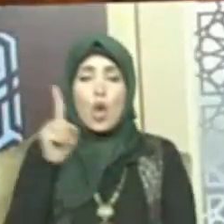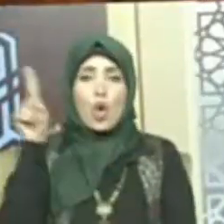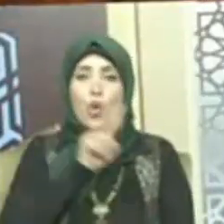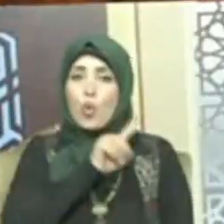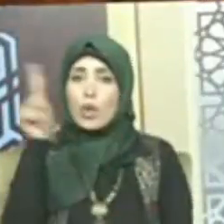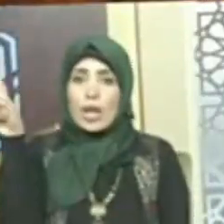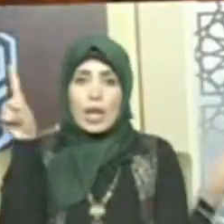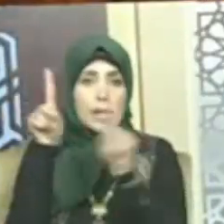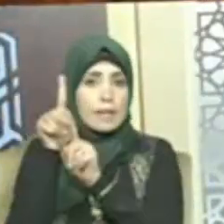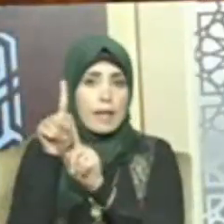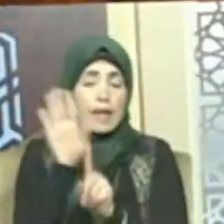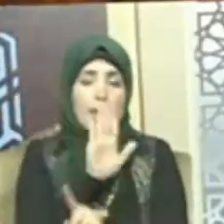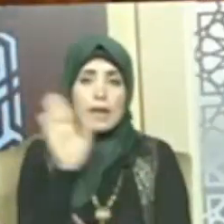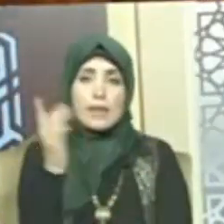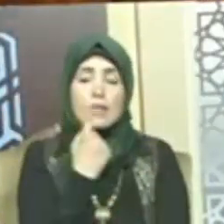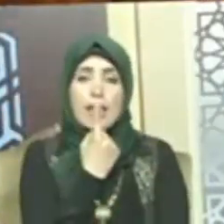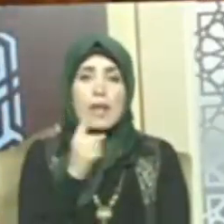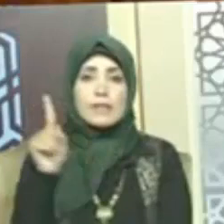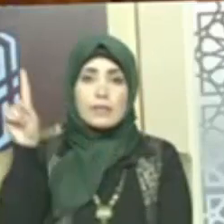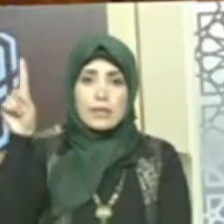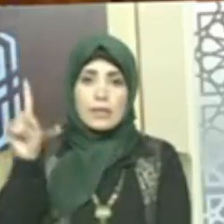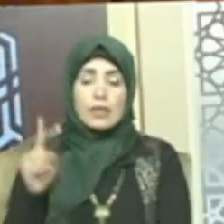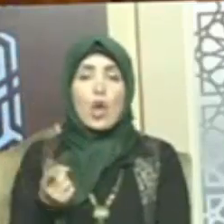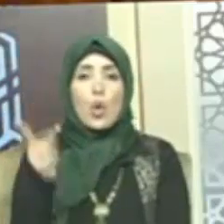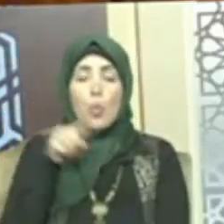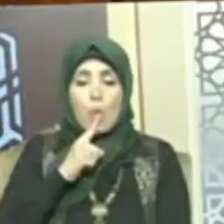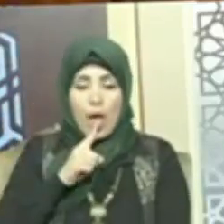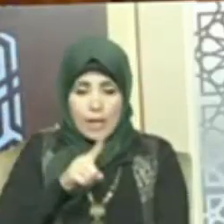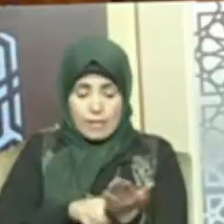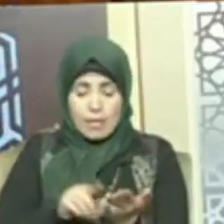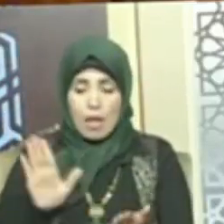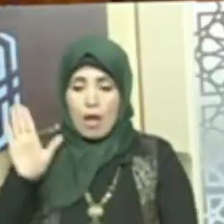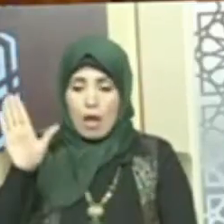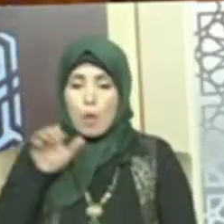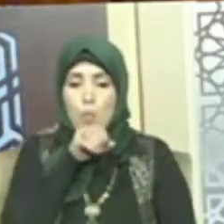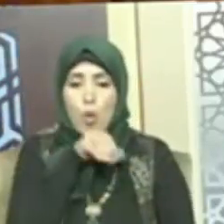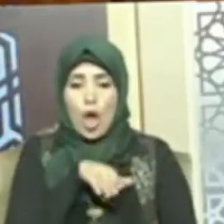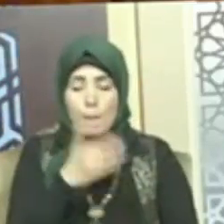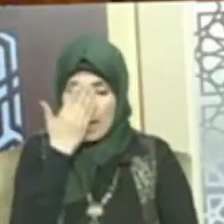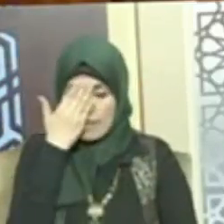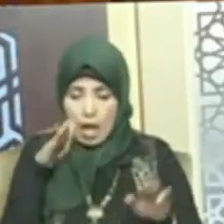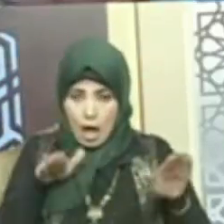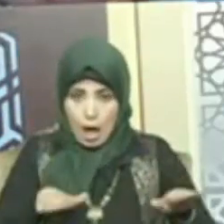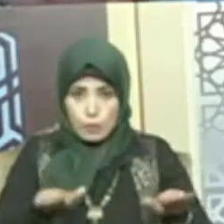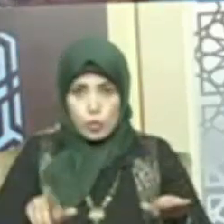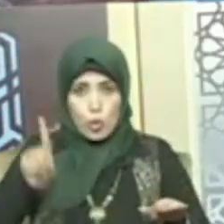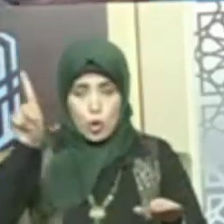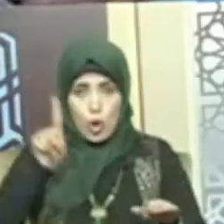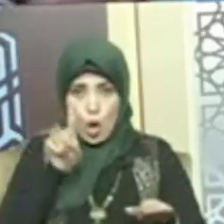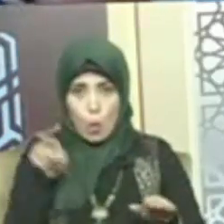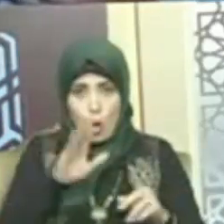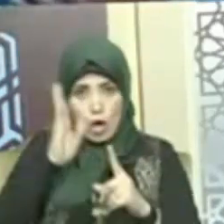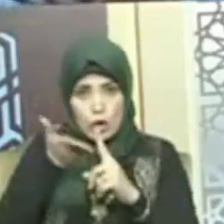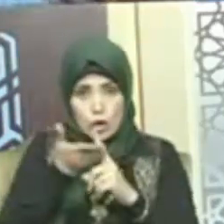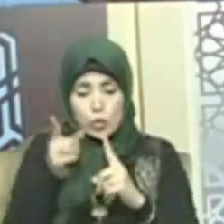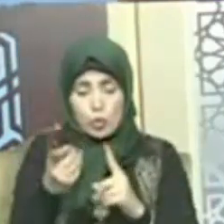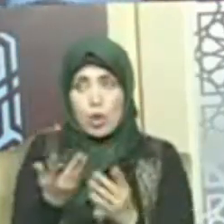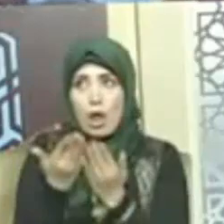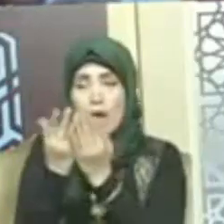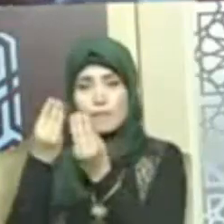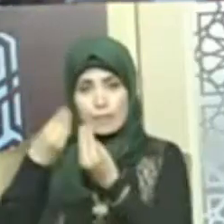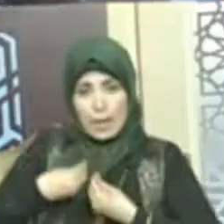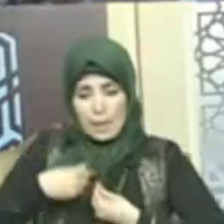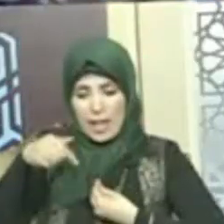لا إله إلا أنت، وأن محمدا عبدك ورسولك، أن تجعلنا